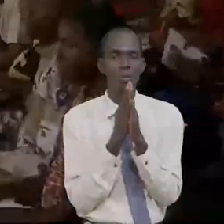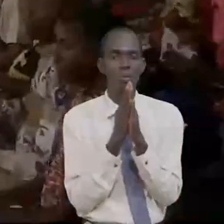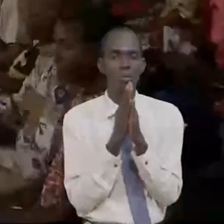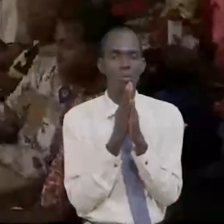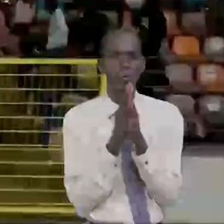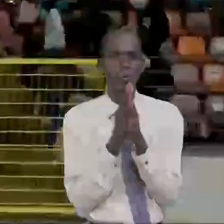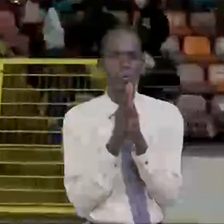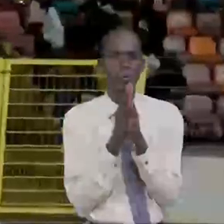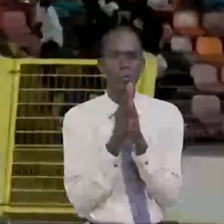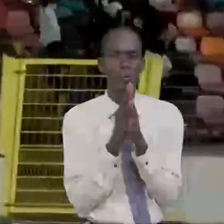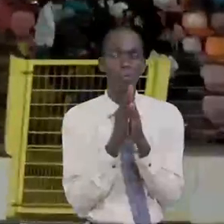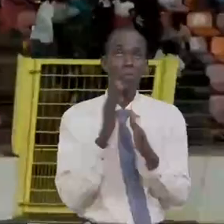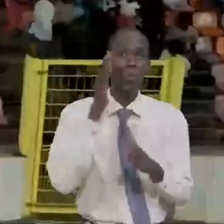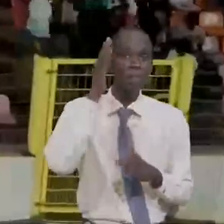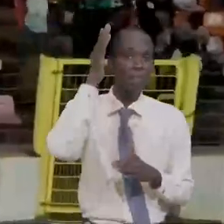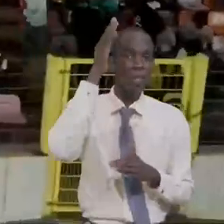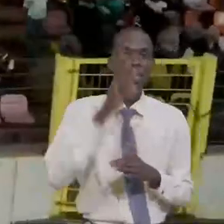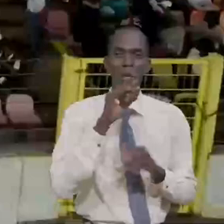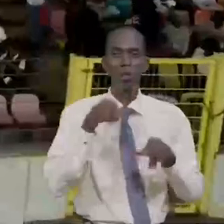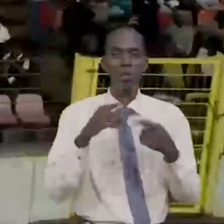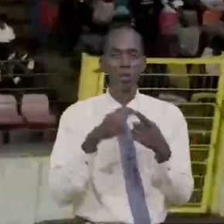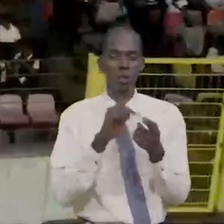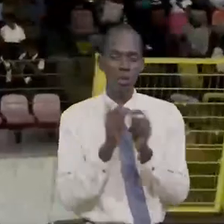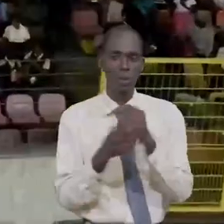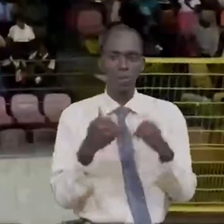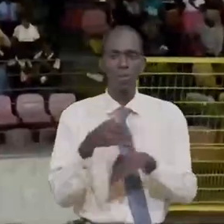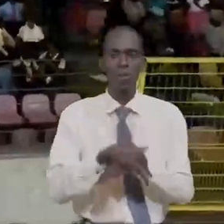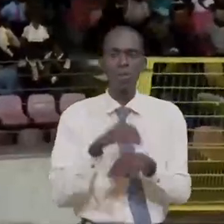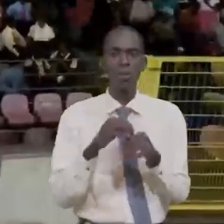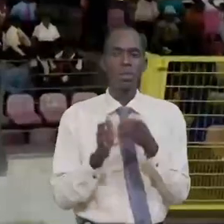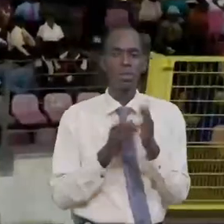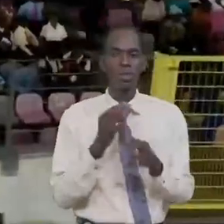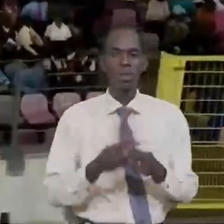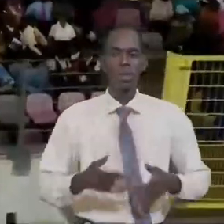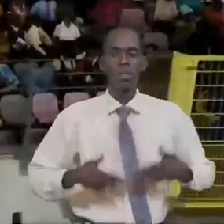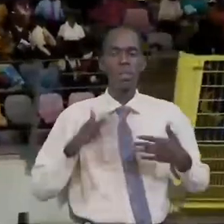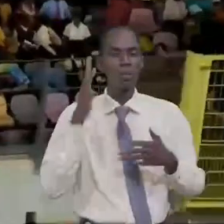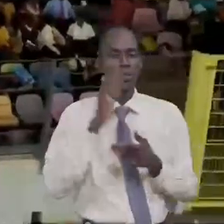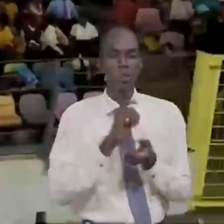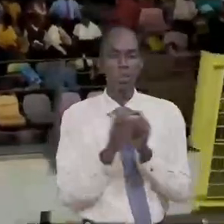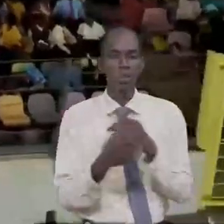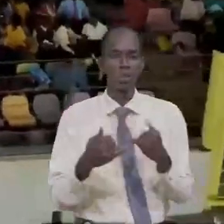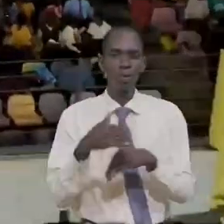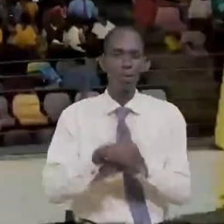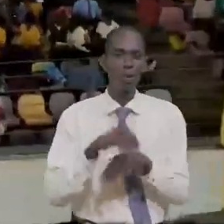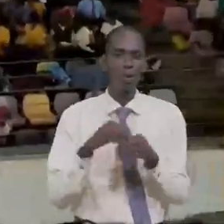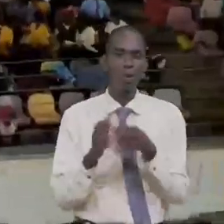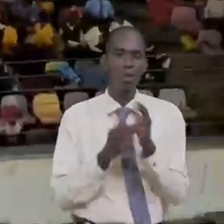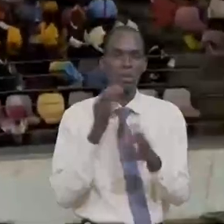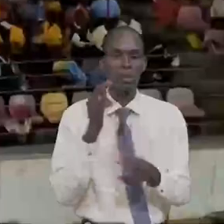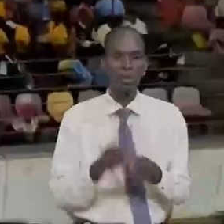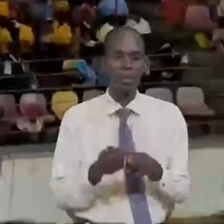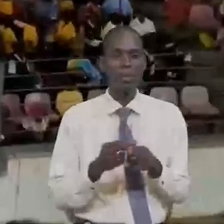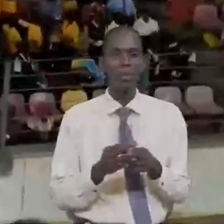vont changer ce soir les vies seront changées ce soir si le monde